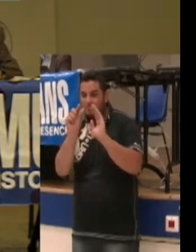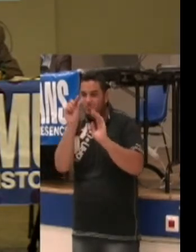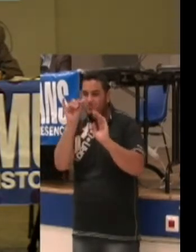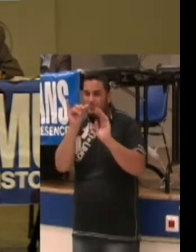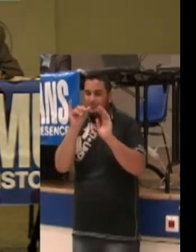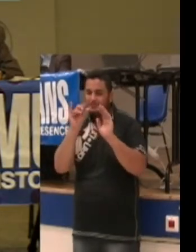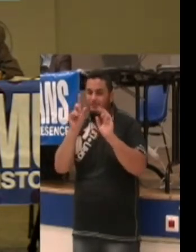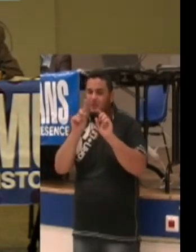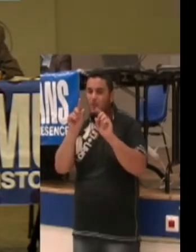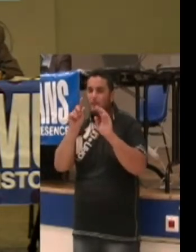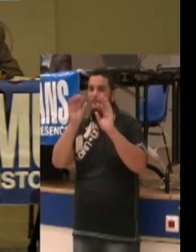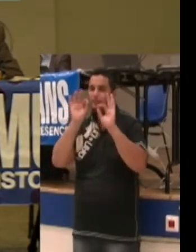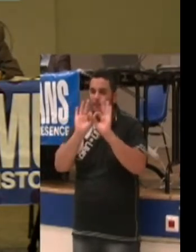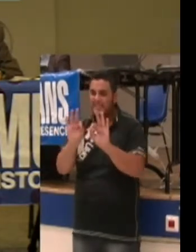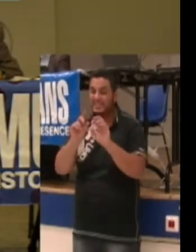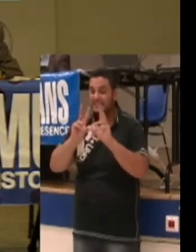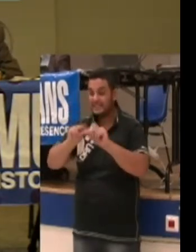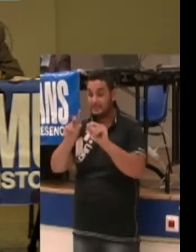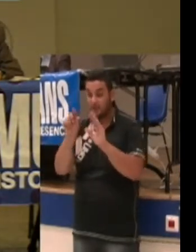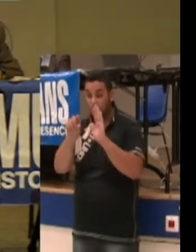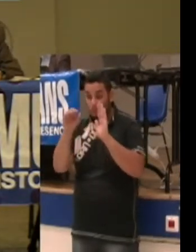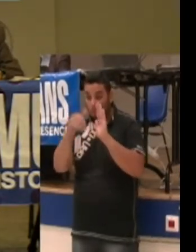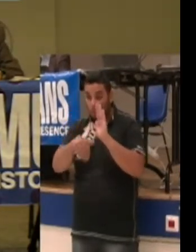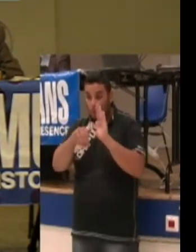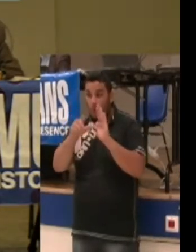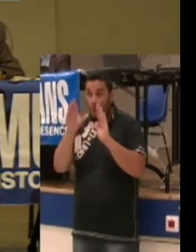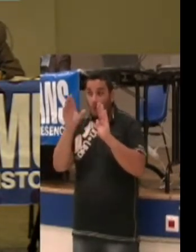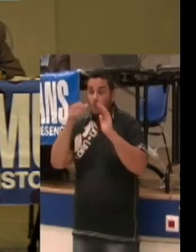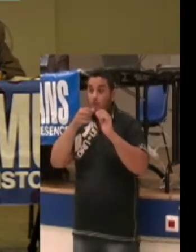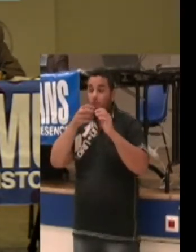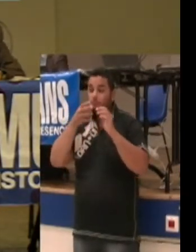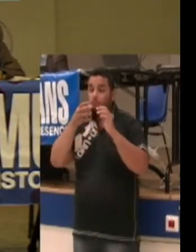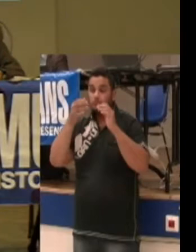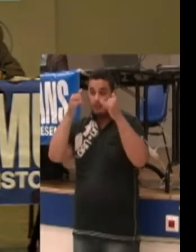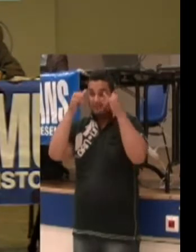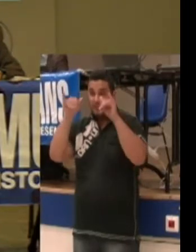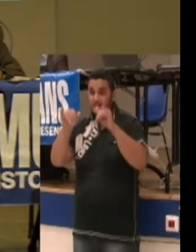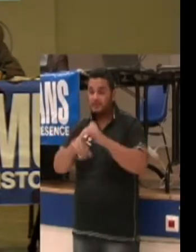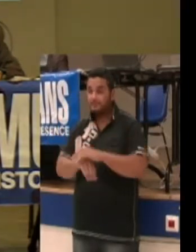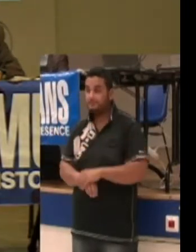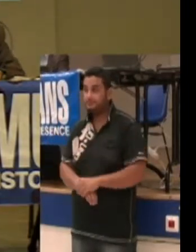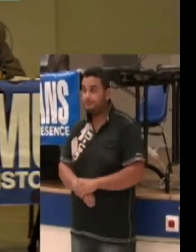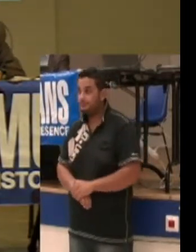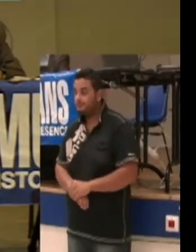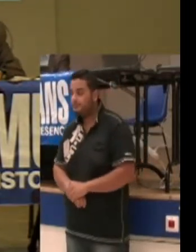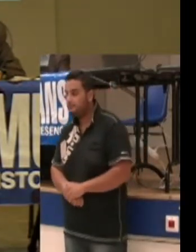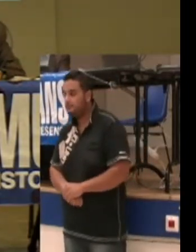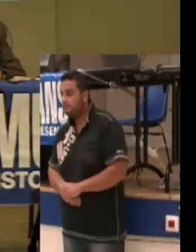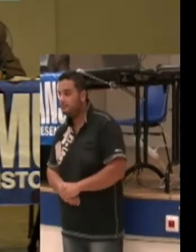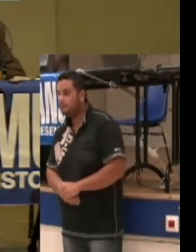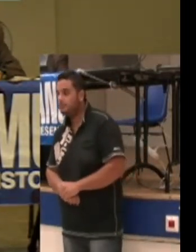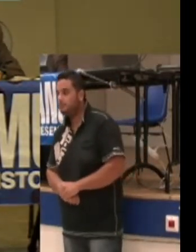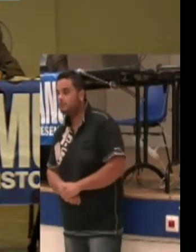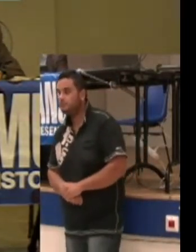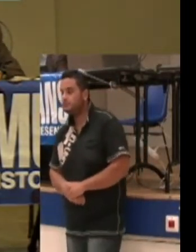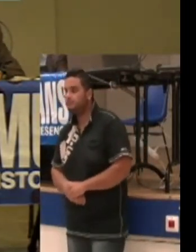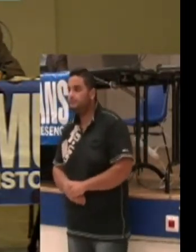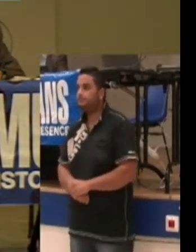été assassiné, et celui qui a assassiné va voir Moïse, il lui dit, tu nous dis qui c'est qui a tué. Et Allah subhanahu wa ta'ala demande, tu es une